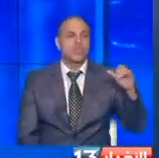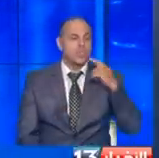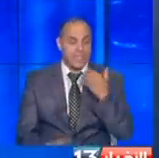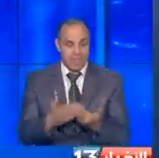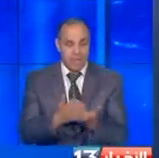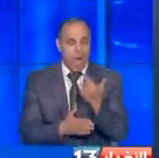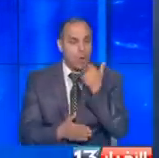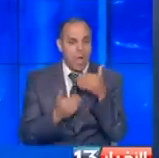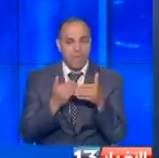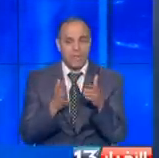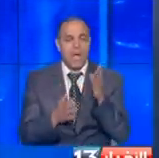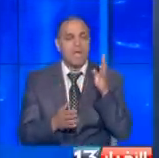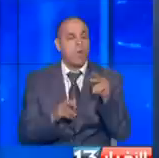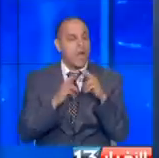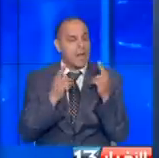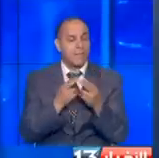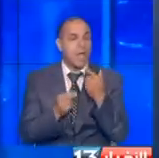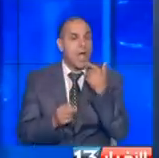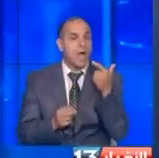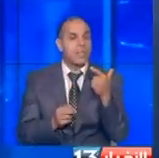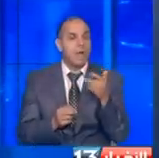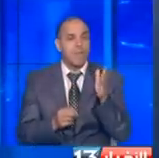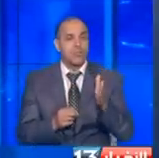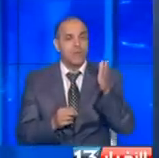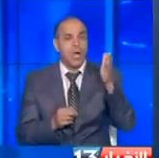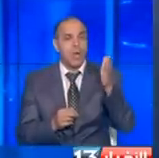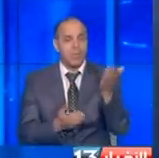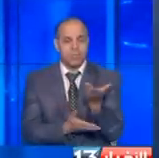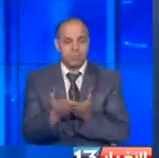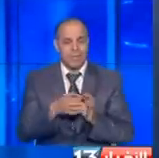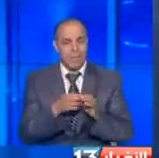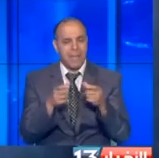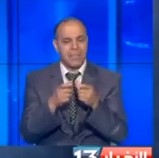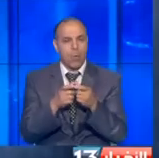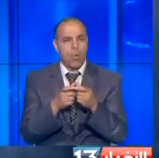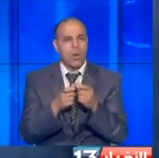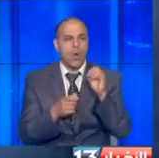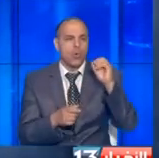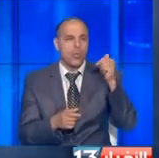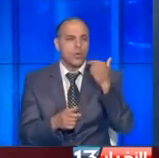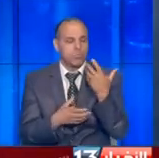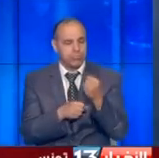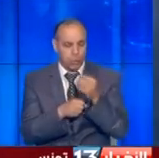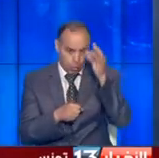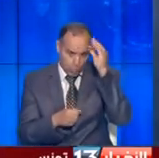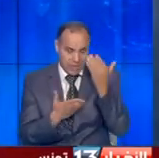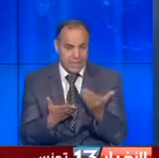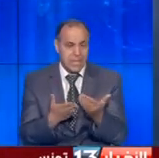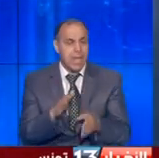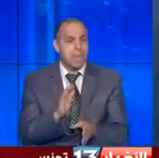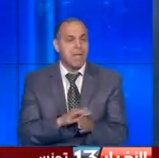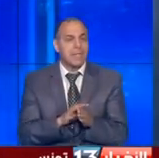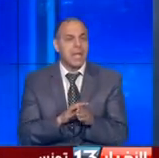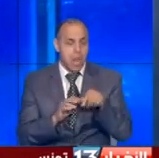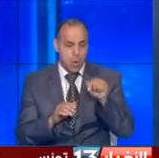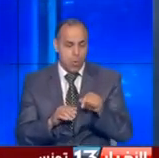صباح اليوم على افتتاح الندوة الدولية حول مستقبل الصفقات العمومية في ظل الرقمنة الذي تحتضنه تونس بداية